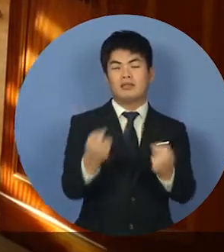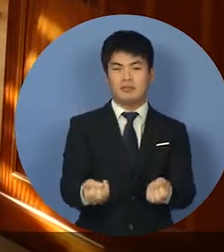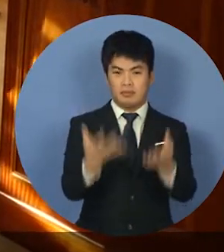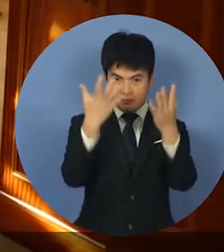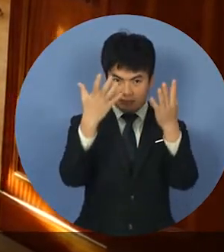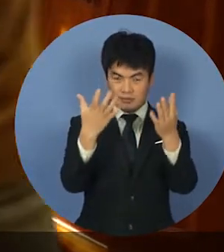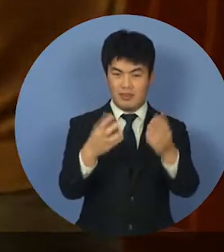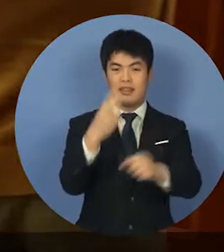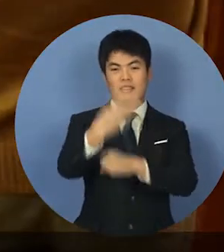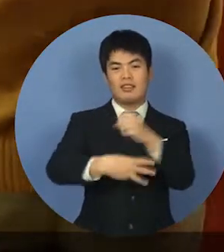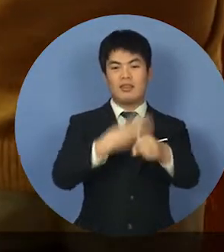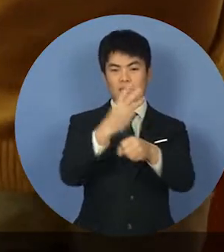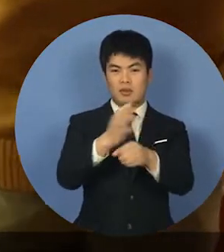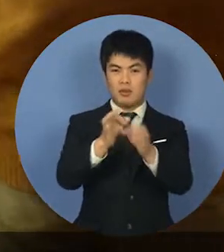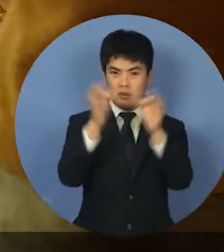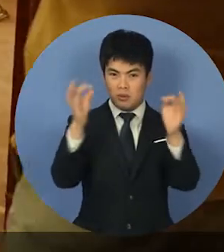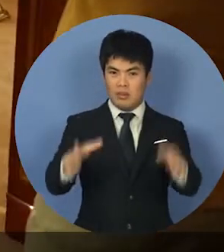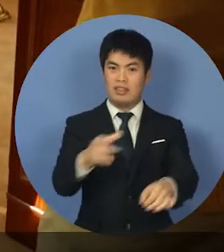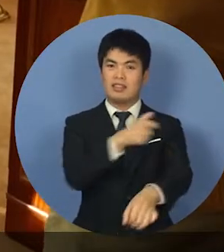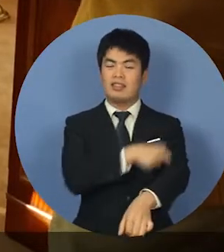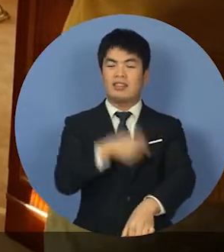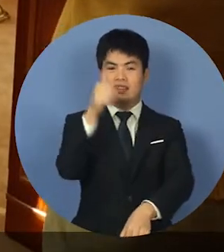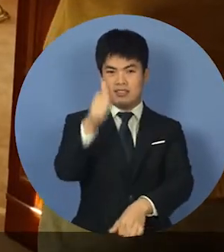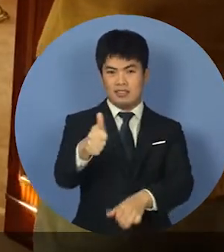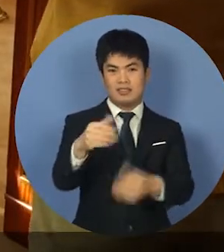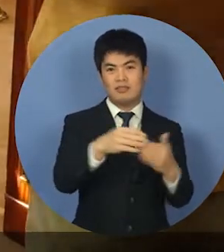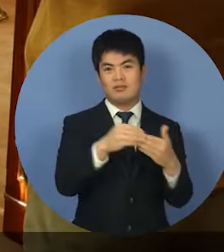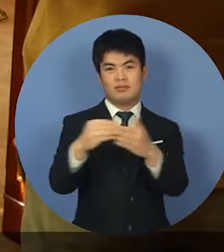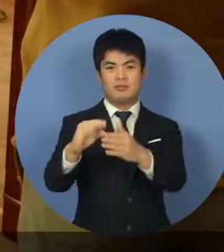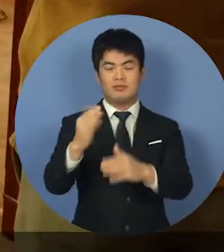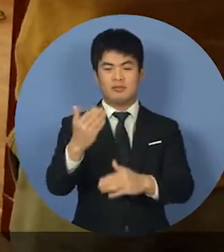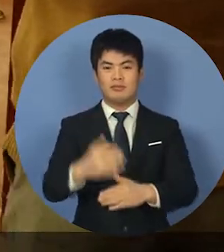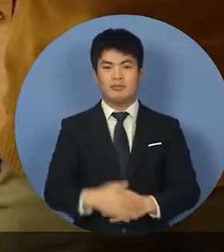3년간의 임기로 천안시 시설관리공단을 이끌게 됩니다.